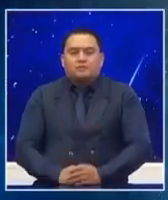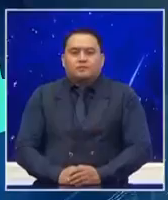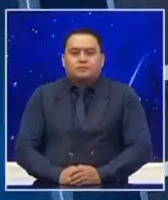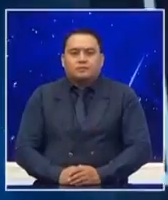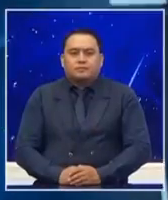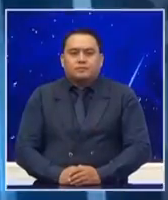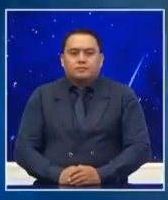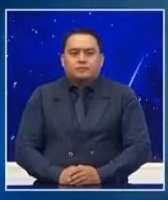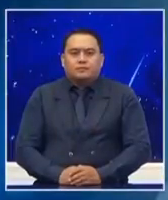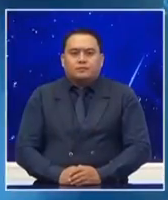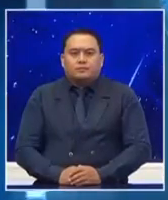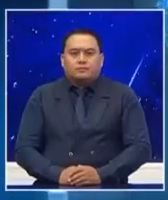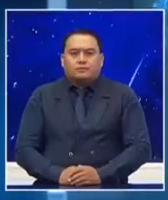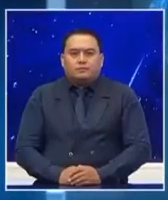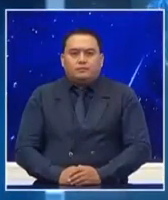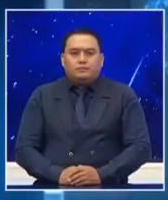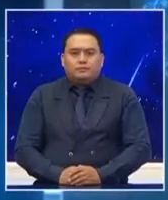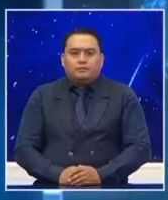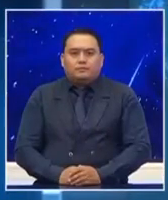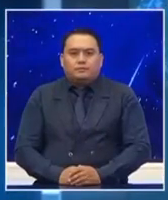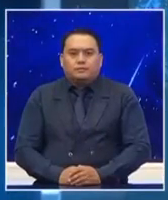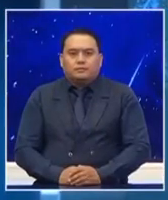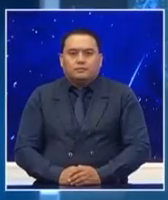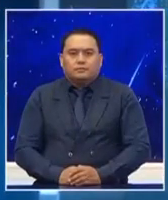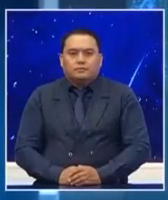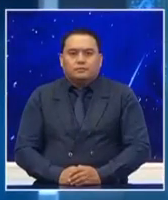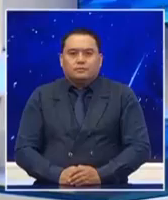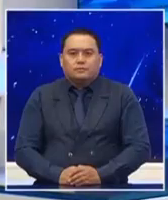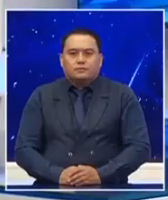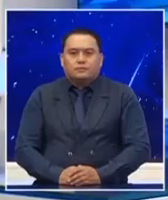Берікқызы, Гүлмира Темірғалиева, Ержан Дүйсен, Жетісу телеарнасы.